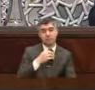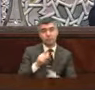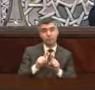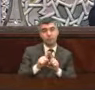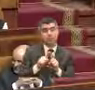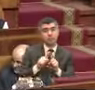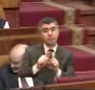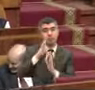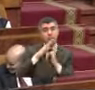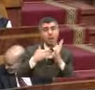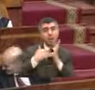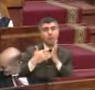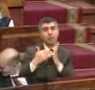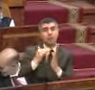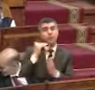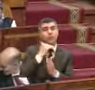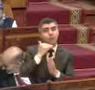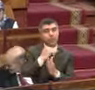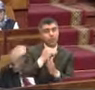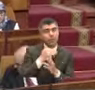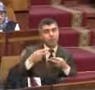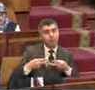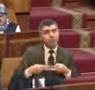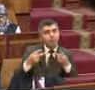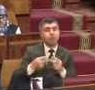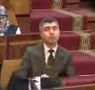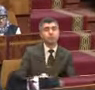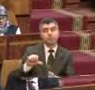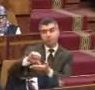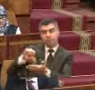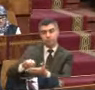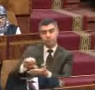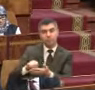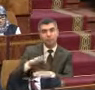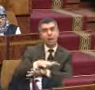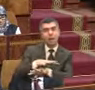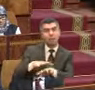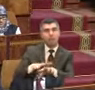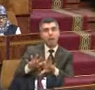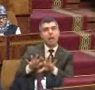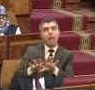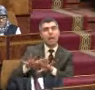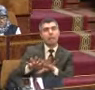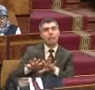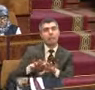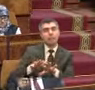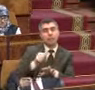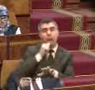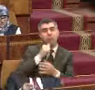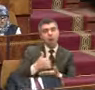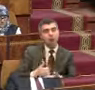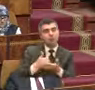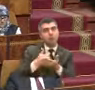ببرنامج استعجالي فيما يخص تزويد مناطق عماله اكادير داوتنان وجماعات ترابيه بالماء السعر للشرب، نظرا